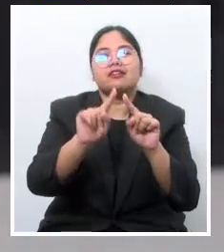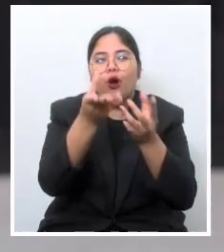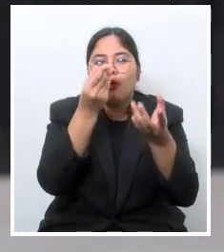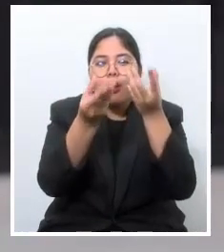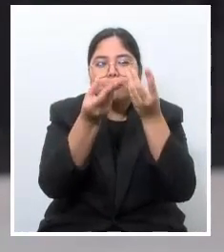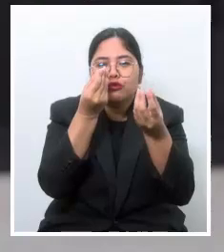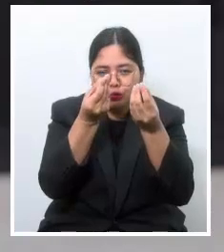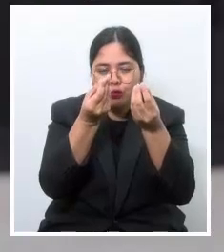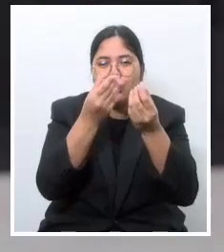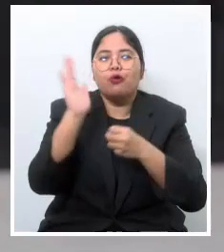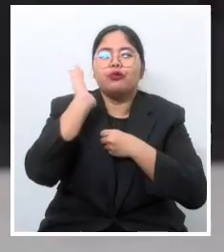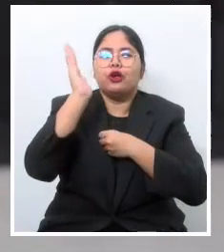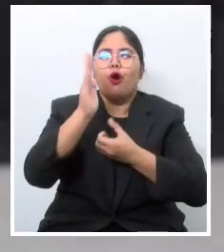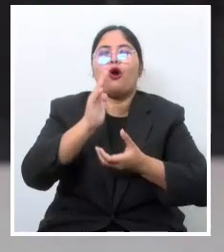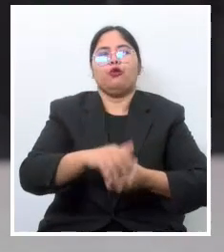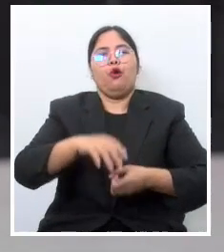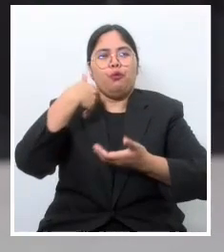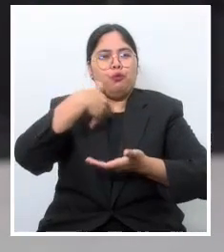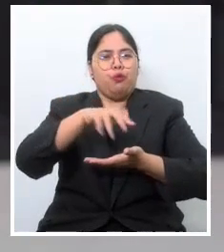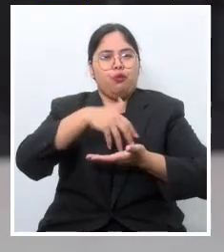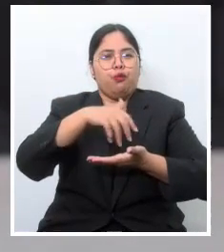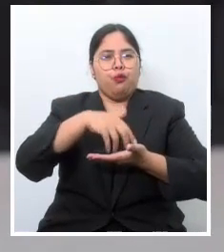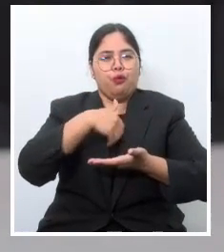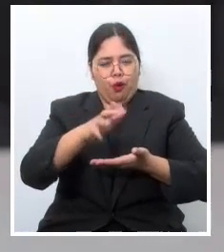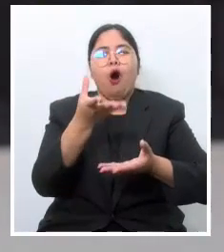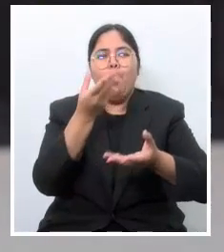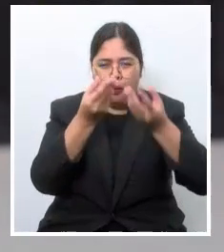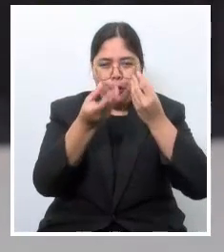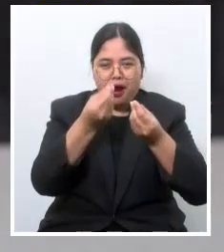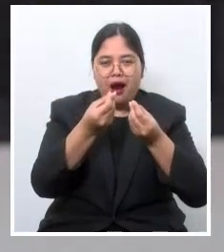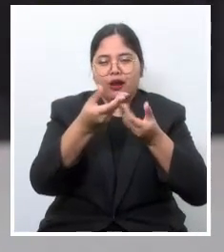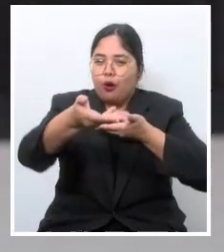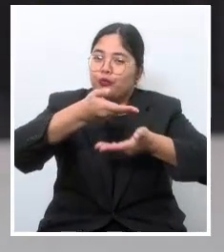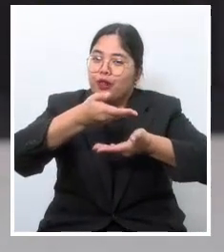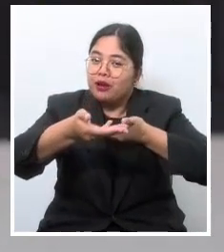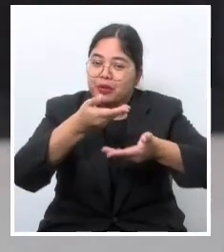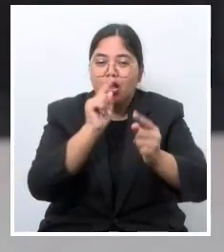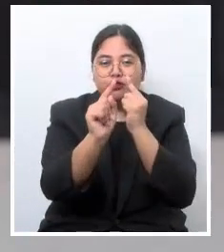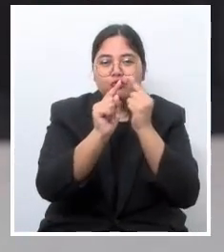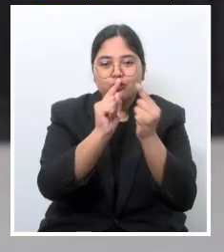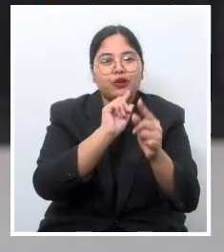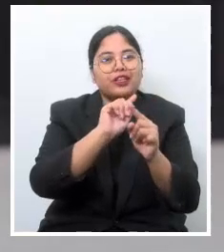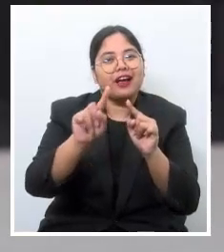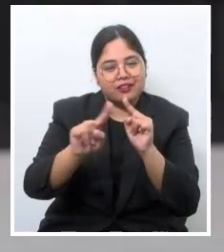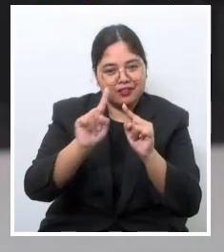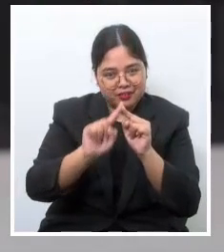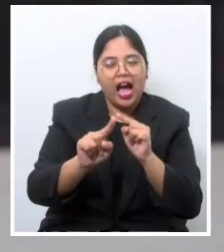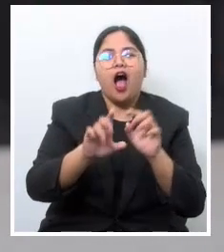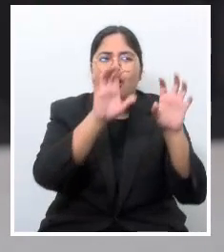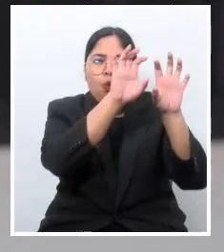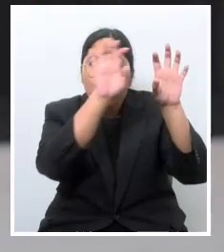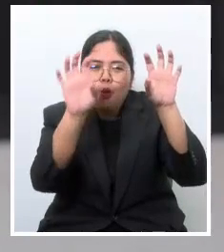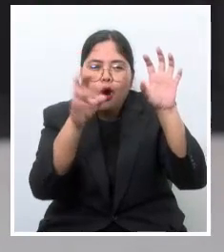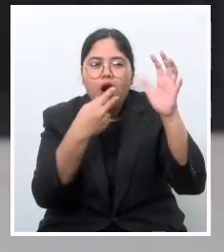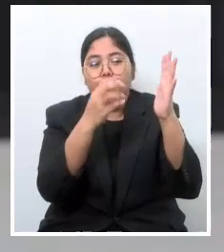ความรู้จากท่านวิทยากรนะนะคะได้แลกเปลี่ยนนะคะอ่าจากนิทรรศการนะคะของโรงเรียนไทยรัฐวิทยาภาค